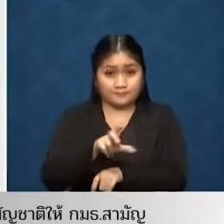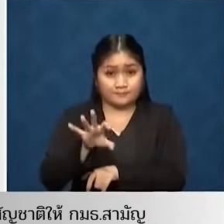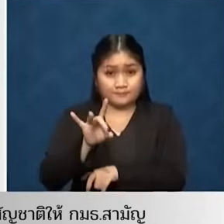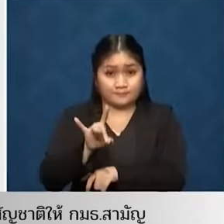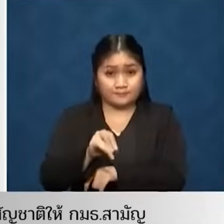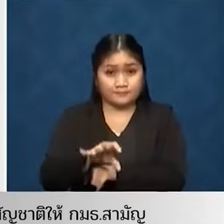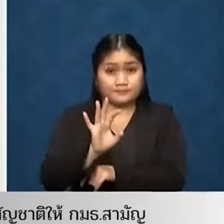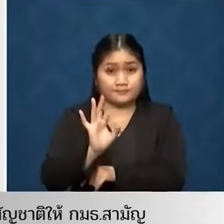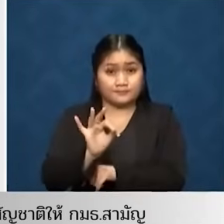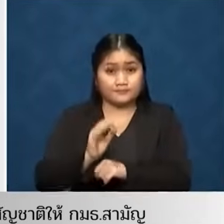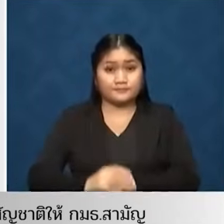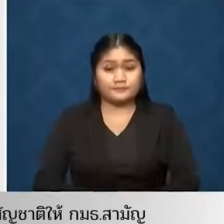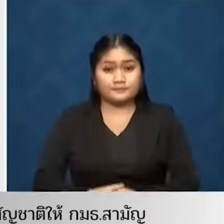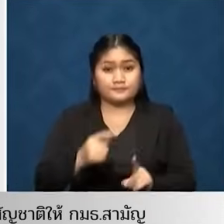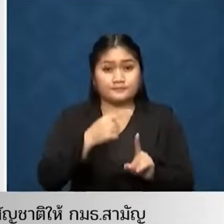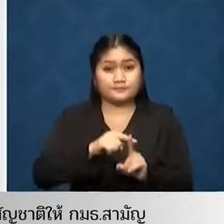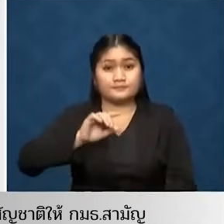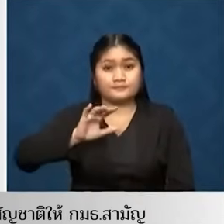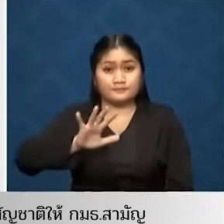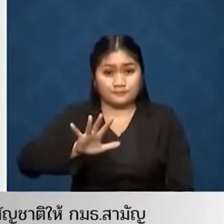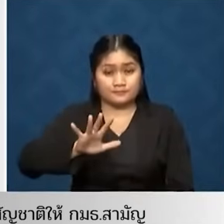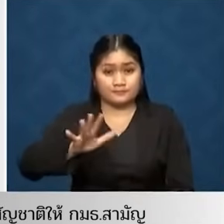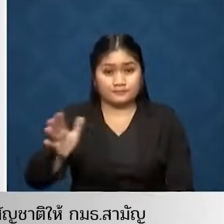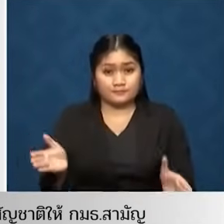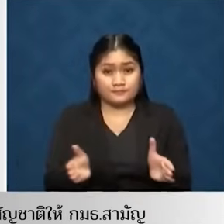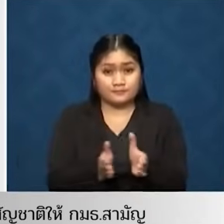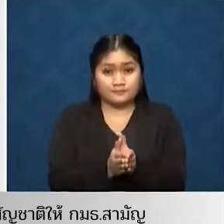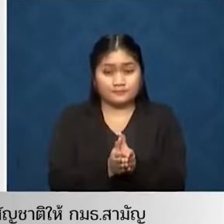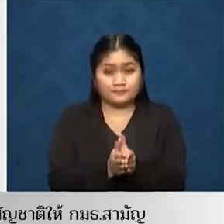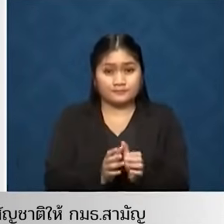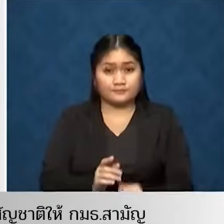389ครับบวกอีก5เป็น